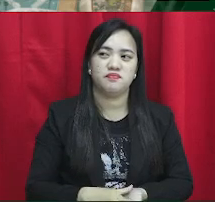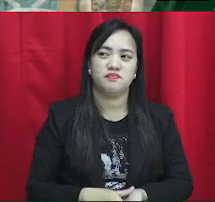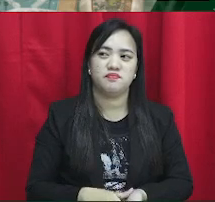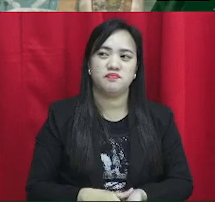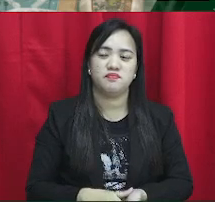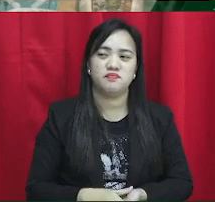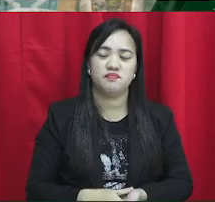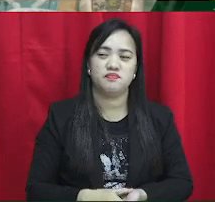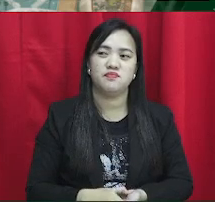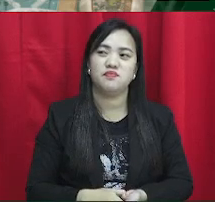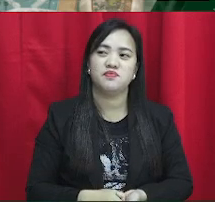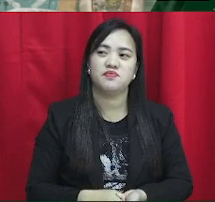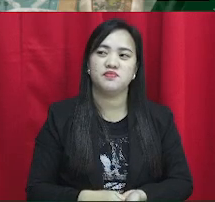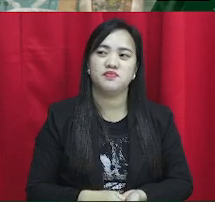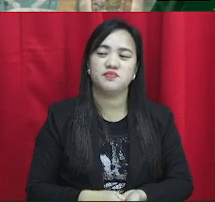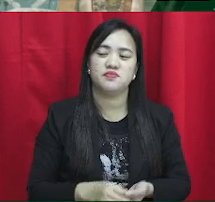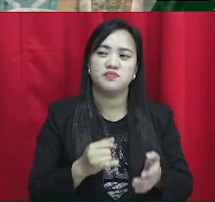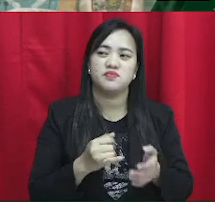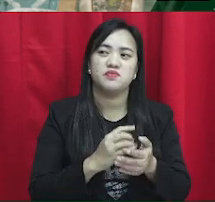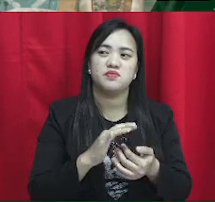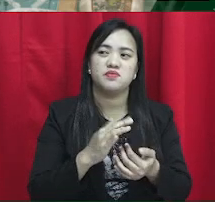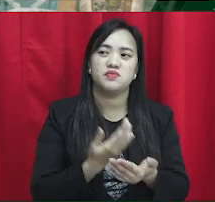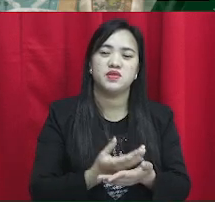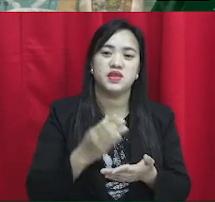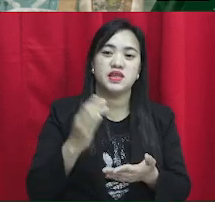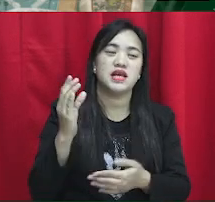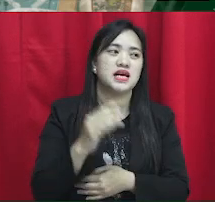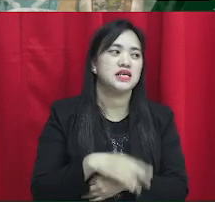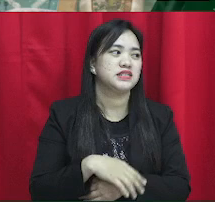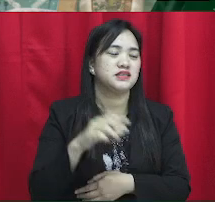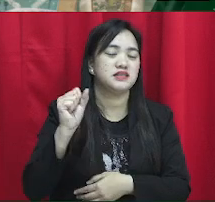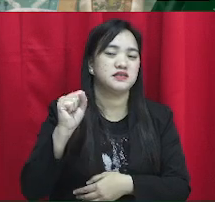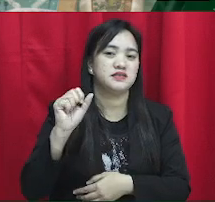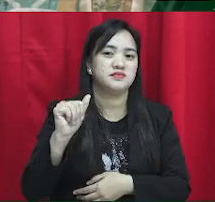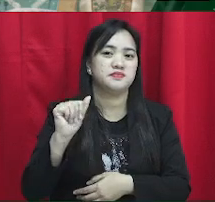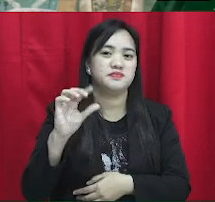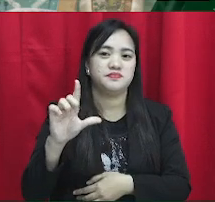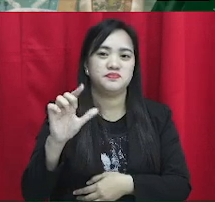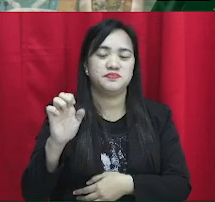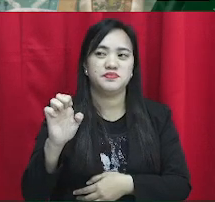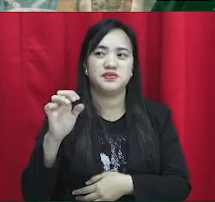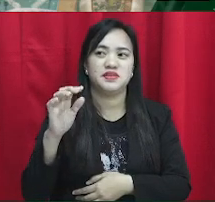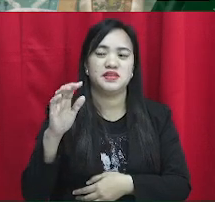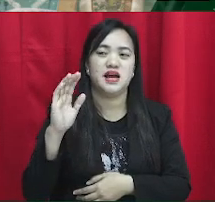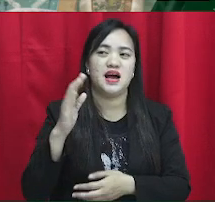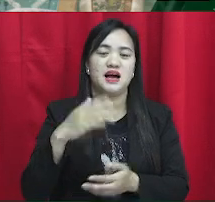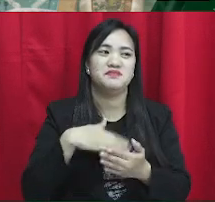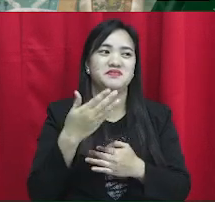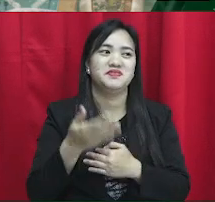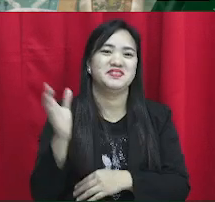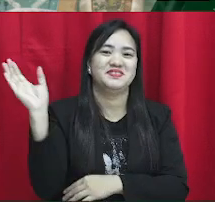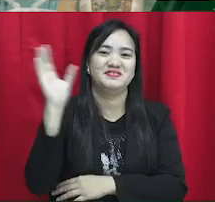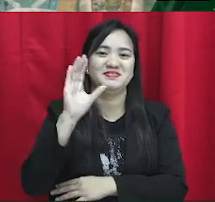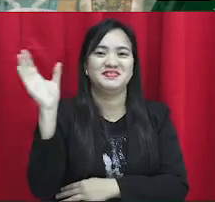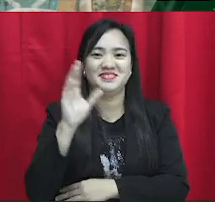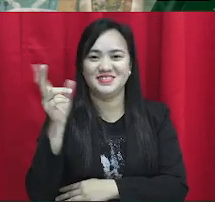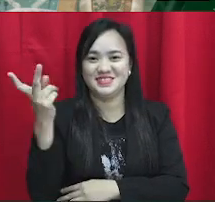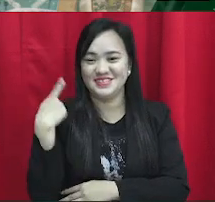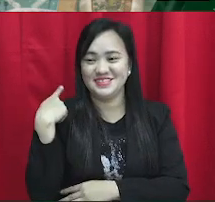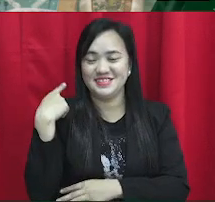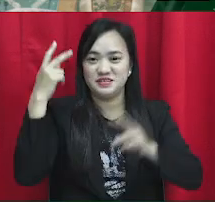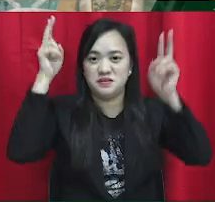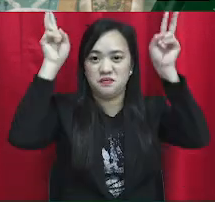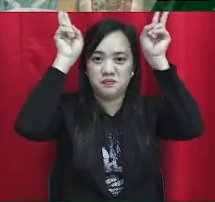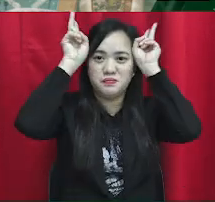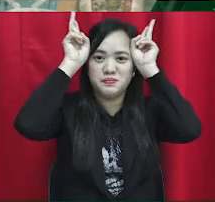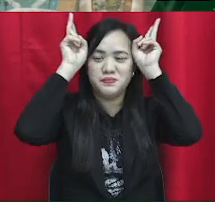wow. Tapos sinisale nila yon after Christmas. Okay, so ngayong Pasko, magulay-gulay na muna. Pero yung mga ganong hamon,